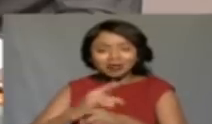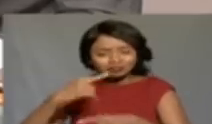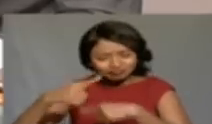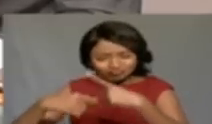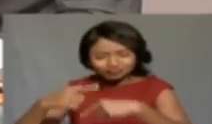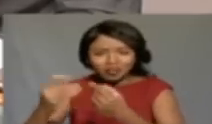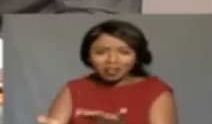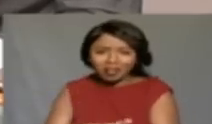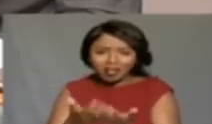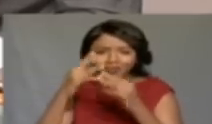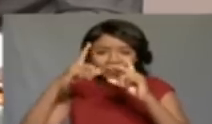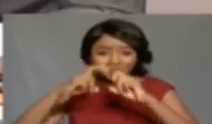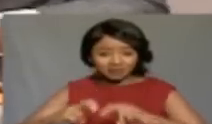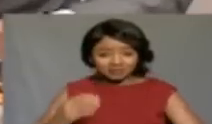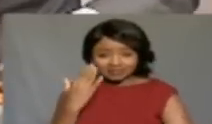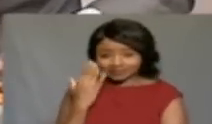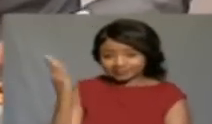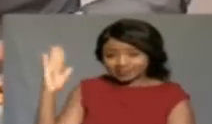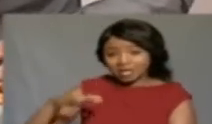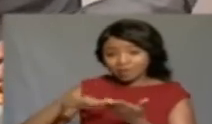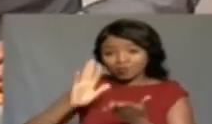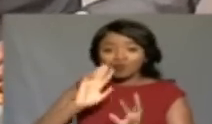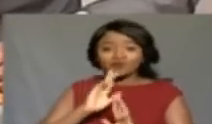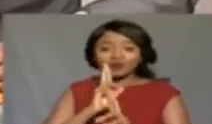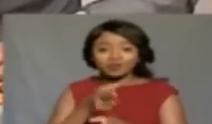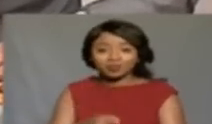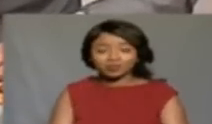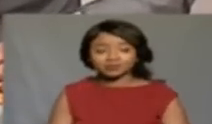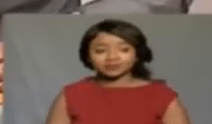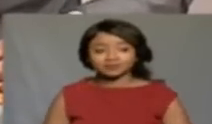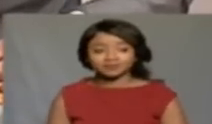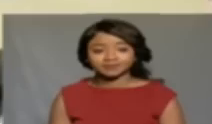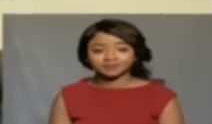kwa uchunguzi. Huyo hapa Makori Ongechi na taarifa hiyo kwa kina.